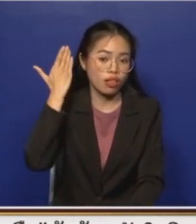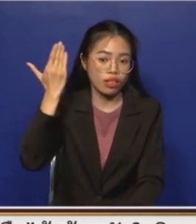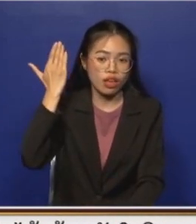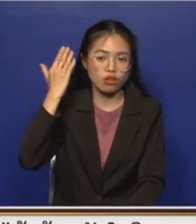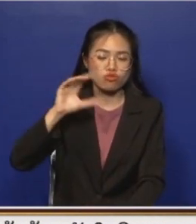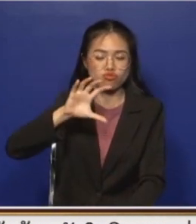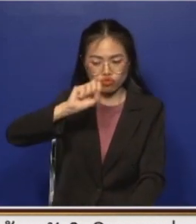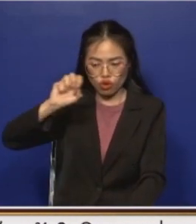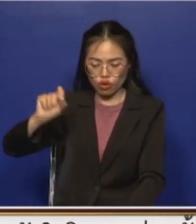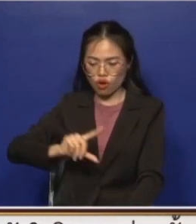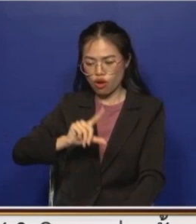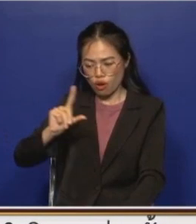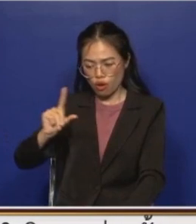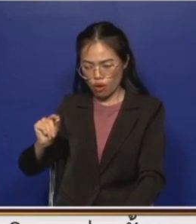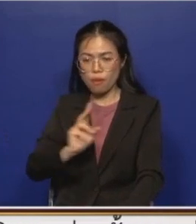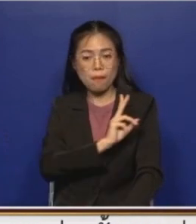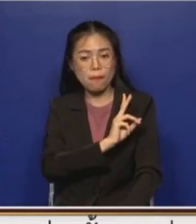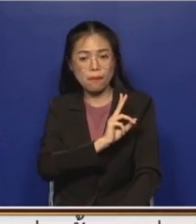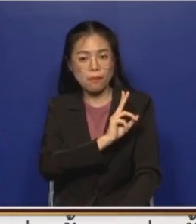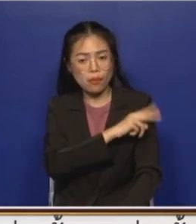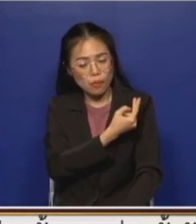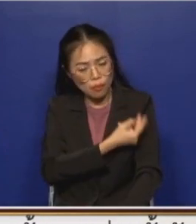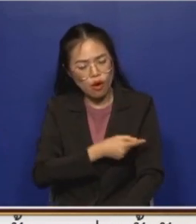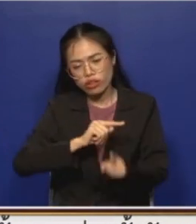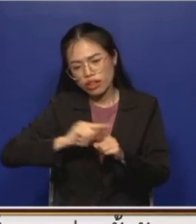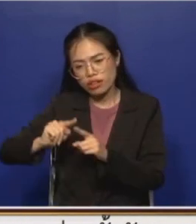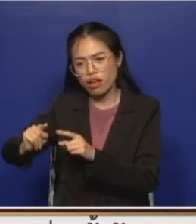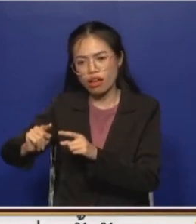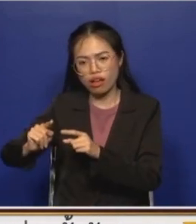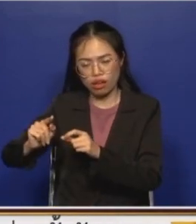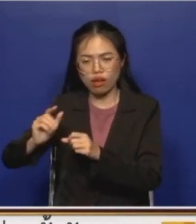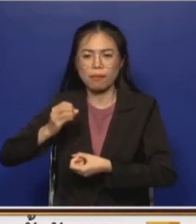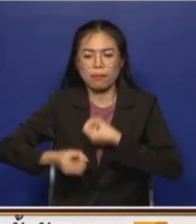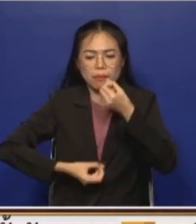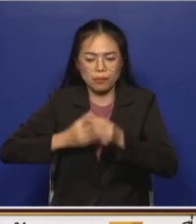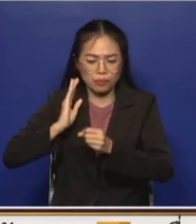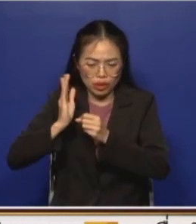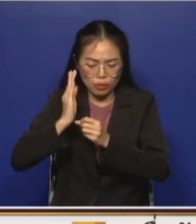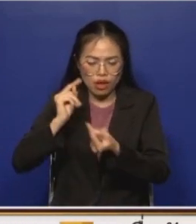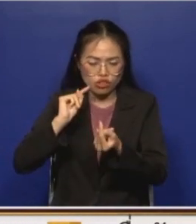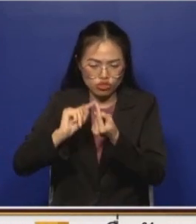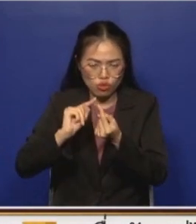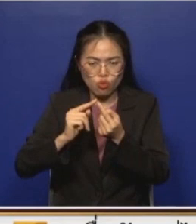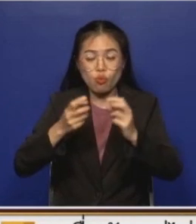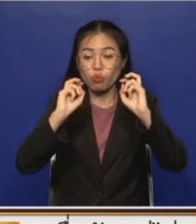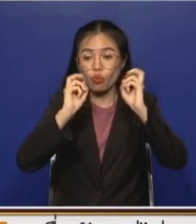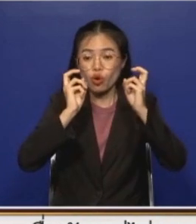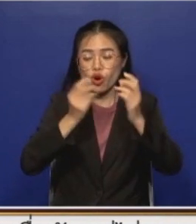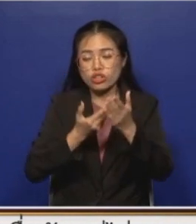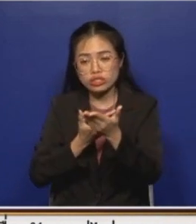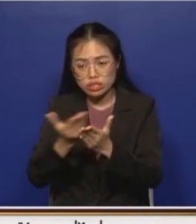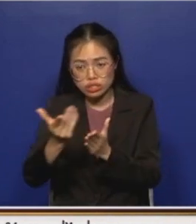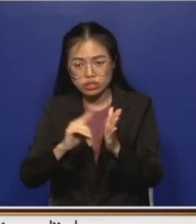อกู้เงินการกู้โดยตรงคือ1ล้านล้านฮะแล้วบวกด้วยวงเงินอีก9แสนล้านฮะเ